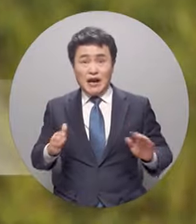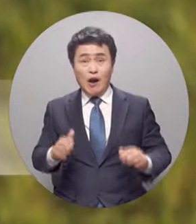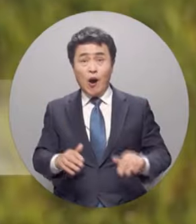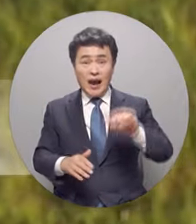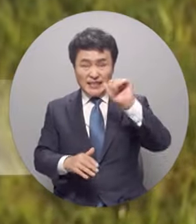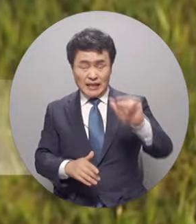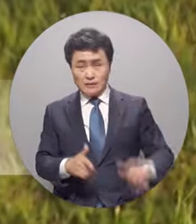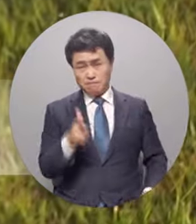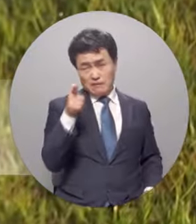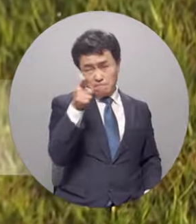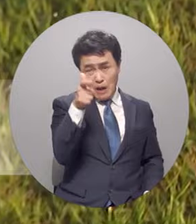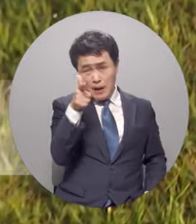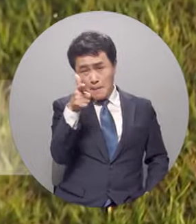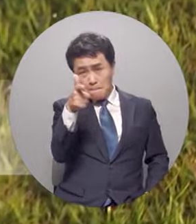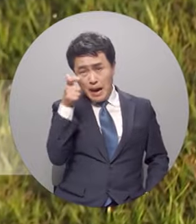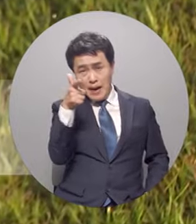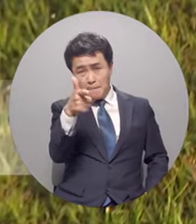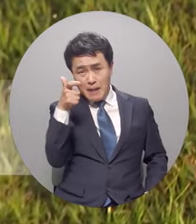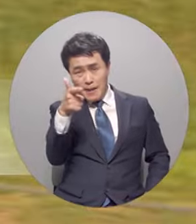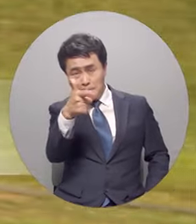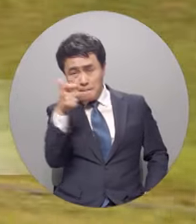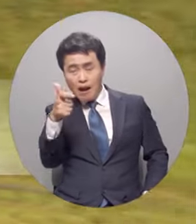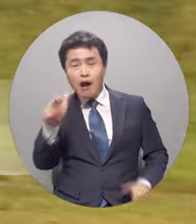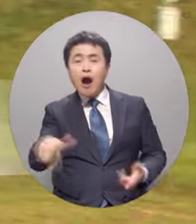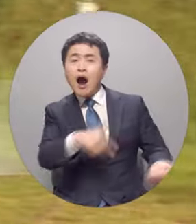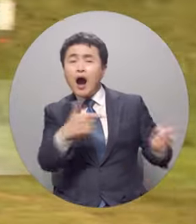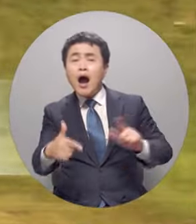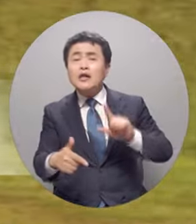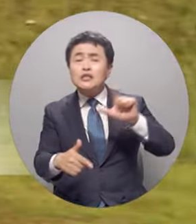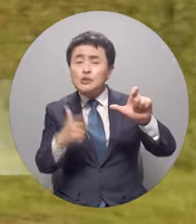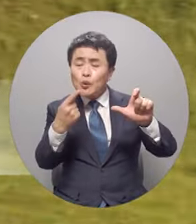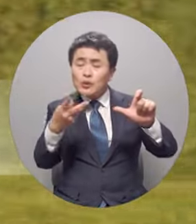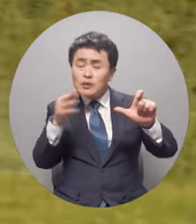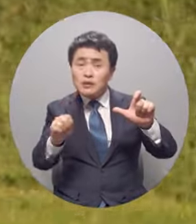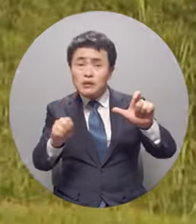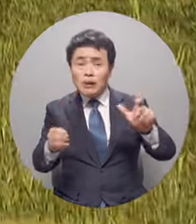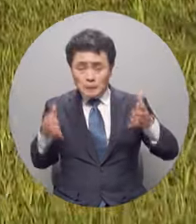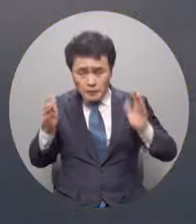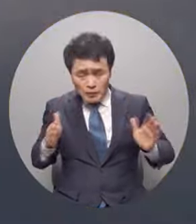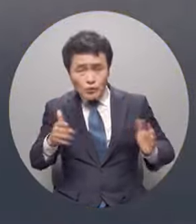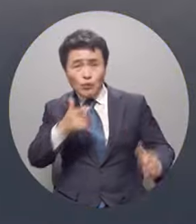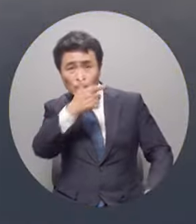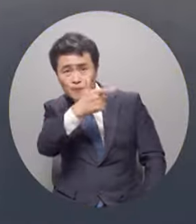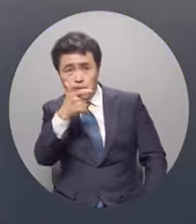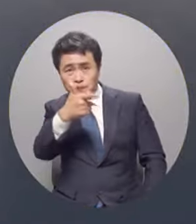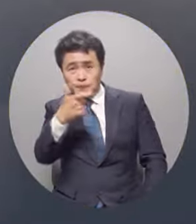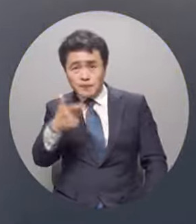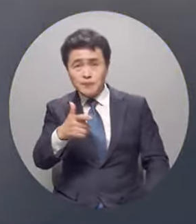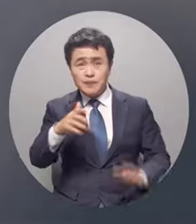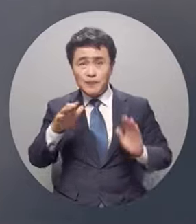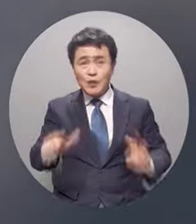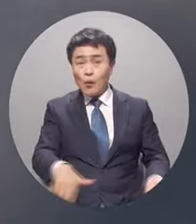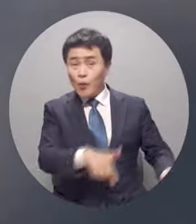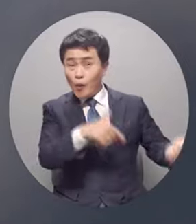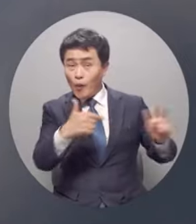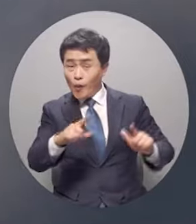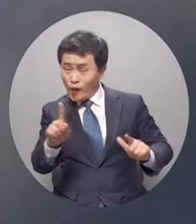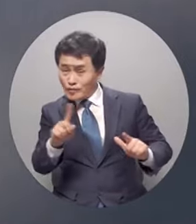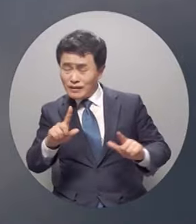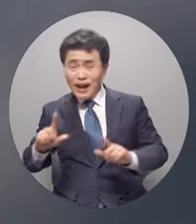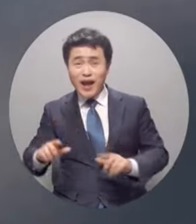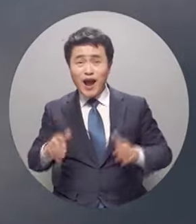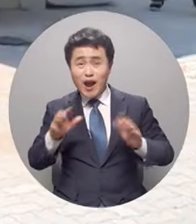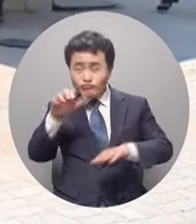발을 명중시킵니다. 이렇게 하루 15km씩 뛰고 쏩니다. 오늘 하루 어떻게 버티지 이 생각을 하고